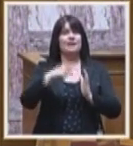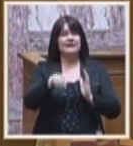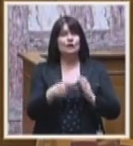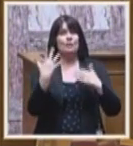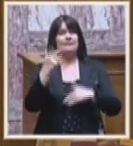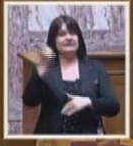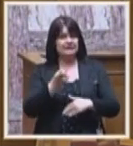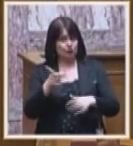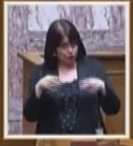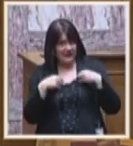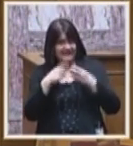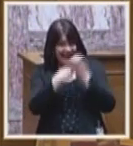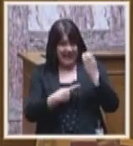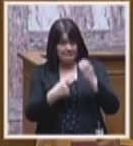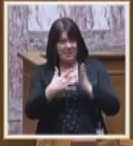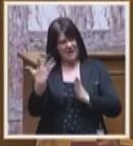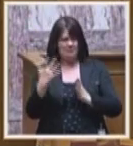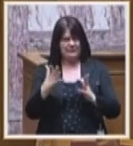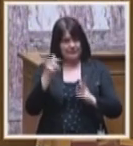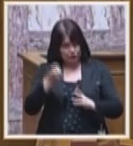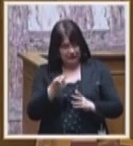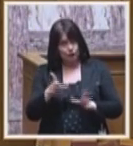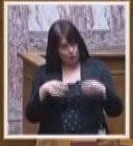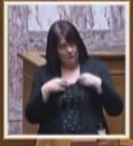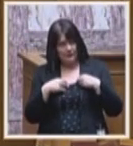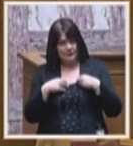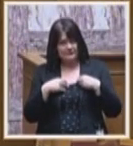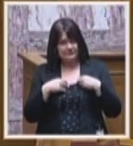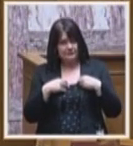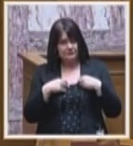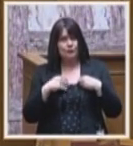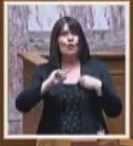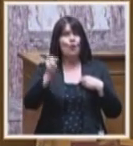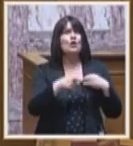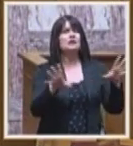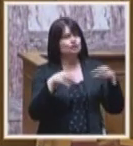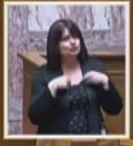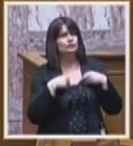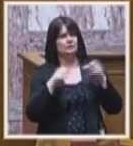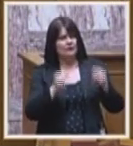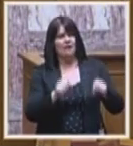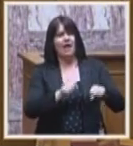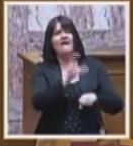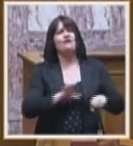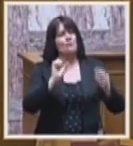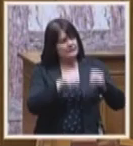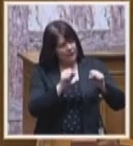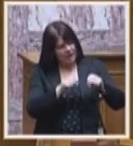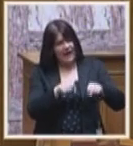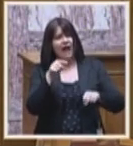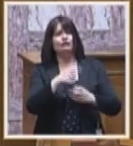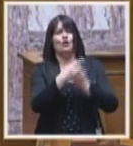15,5% το έλλειμμα? Διότι όλοι οι άλλοι το αποδέχονται. Όλοι στην Ευρώπη το αποδέχονται.